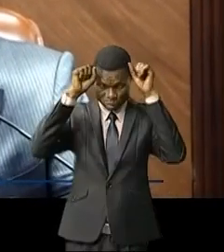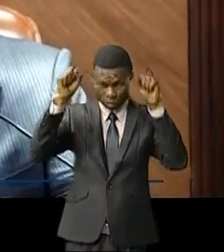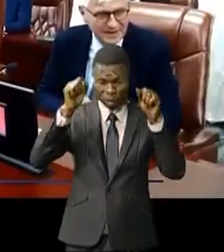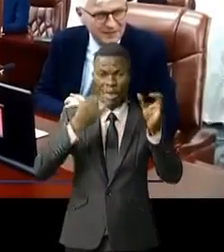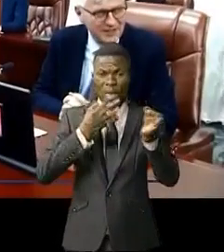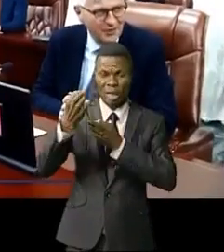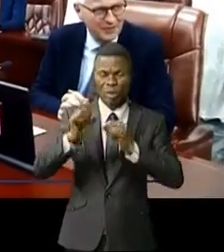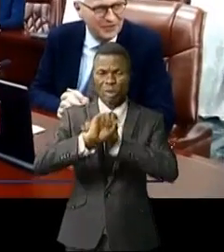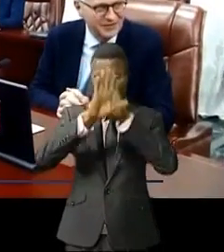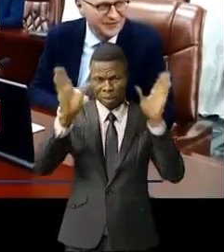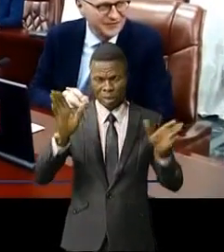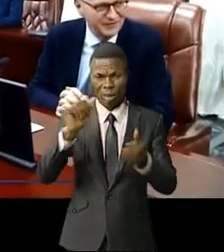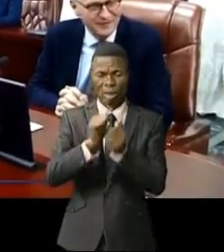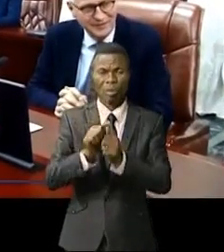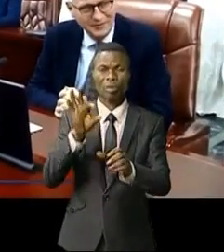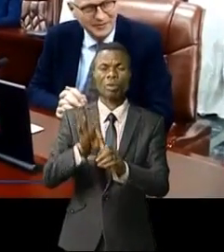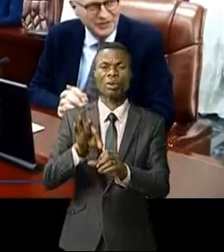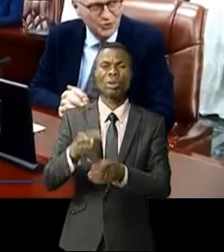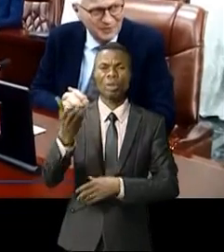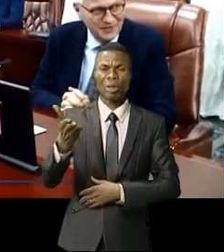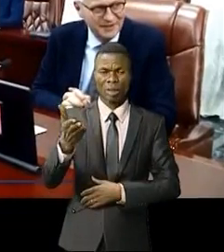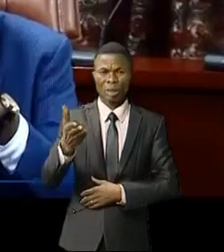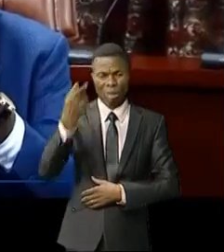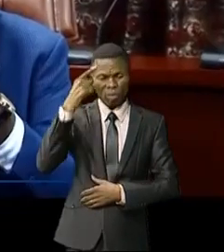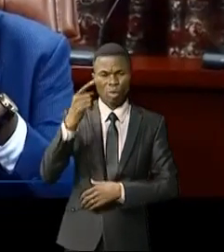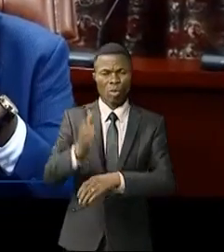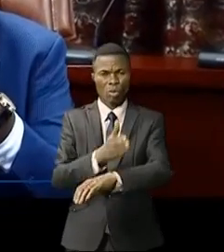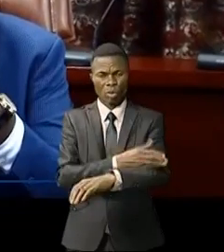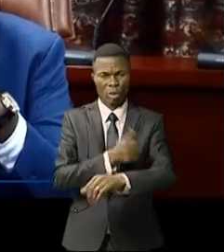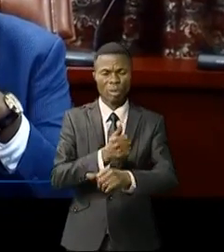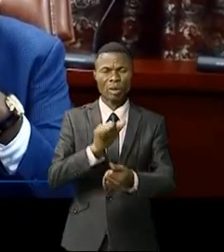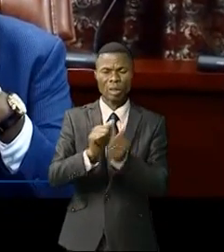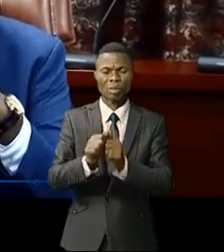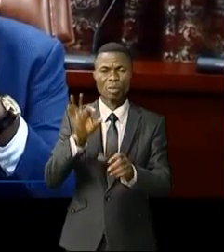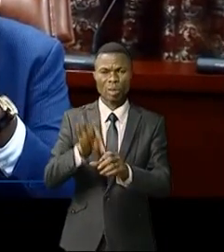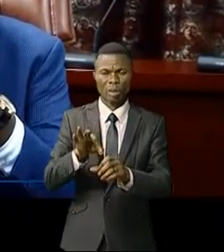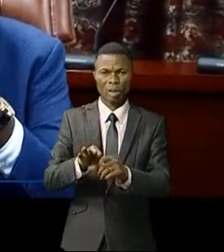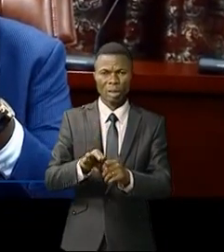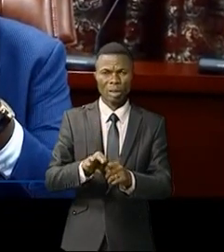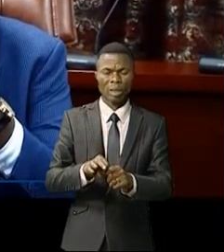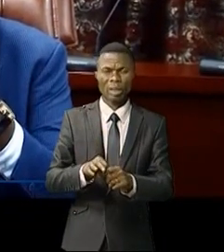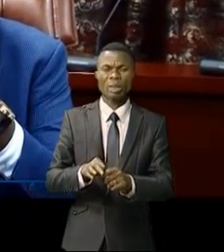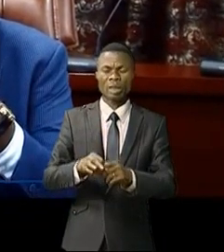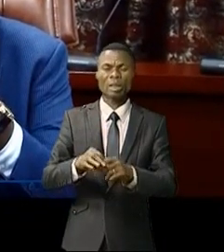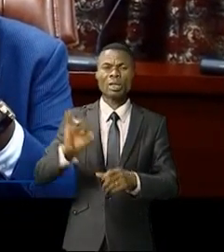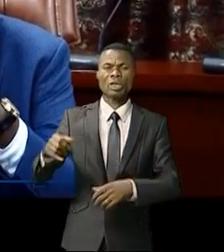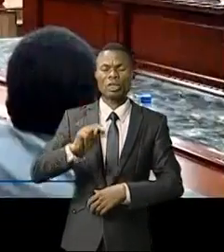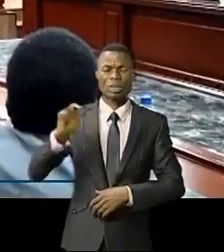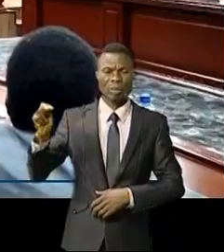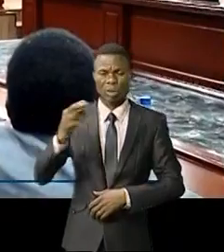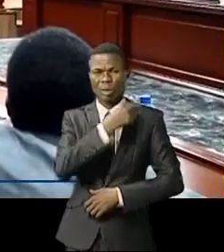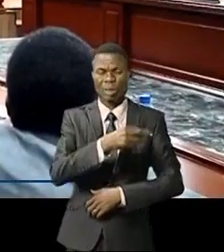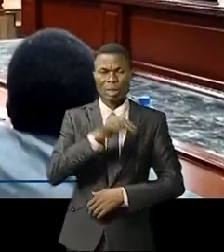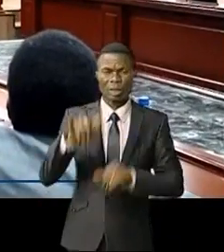donné des assurances à ses interlocuteurs quant au bon déroulement du processus électoral, a indiqué Jean-Pierre Lacroix. Le